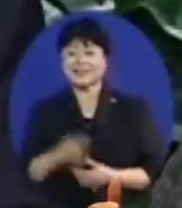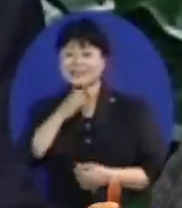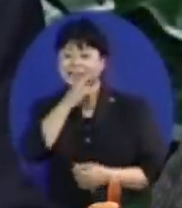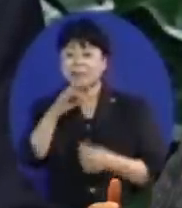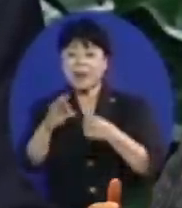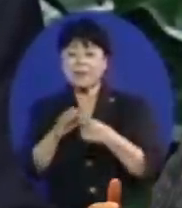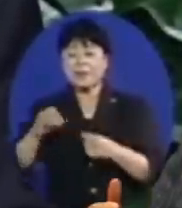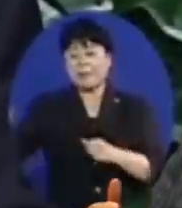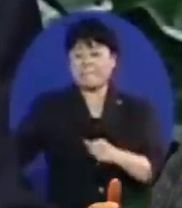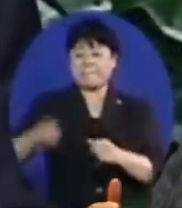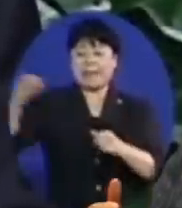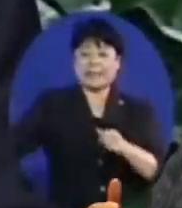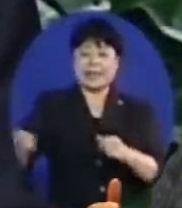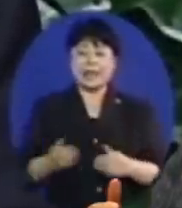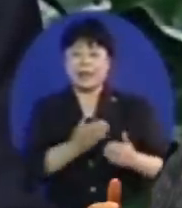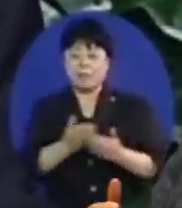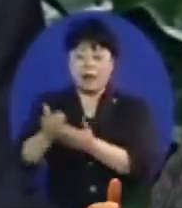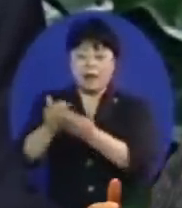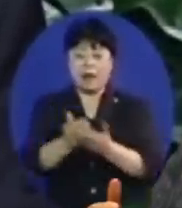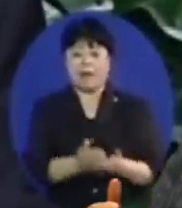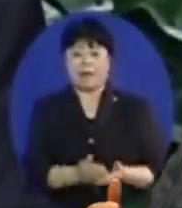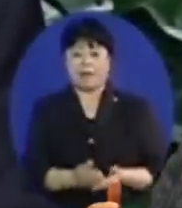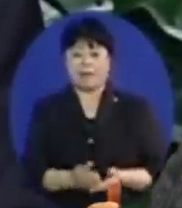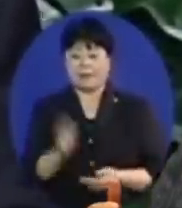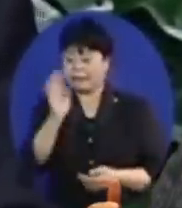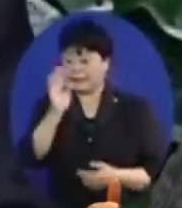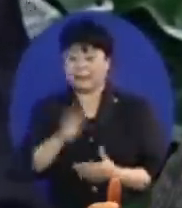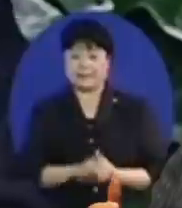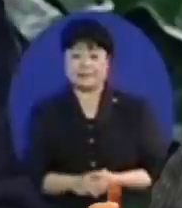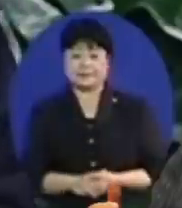의심하면 바다 물결 같아서 마음의 정체가 없다는 것입니다.